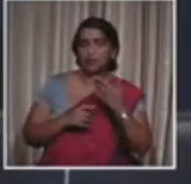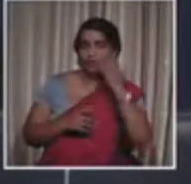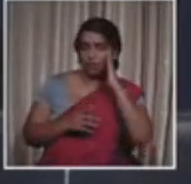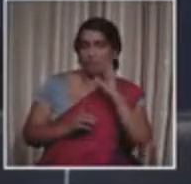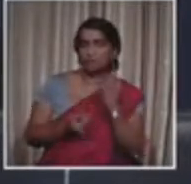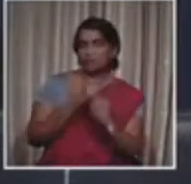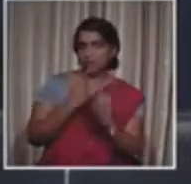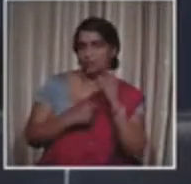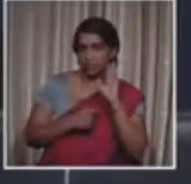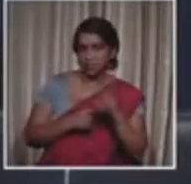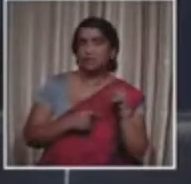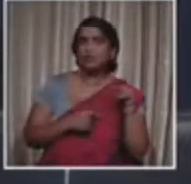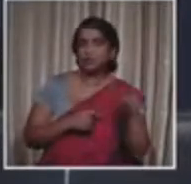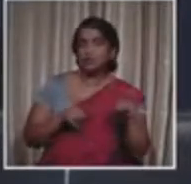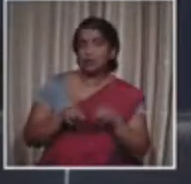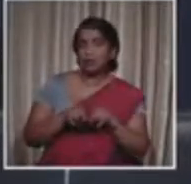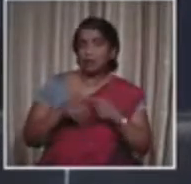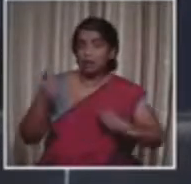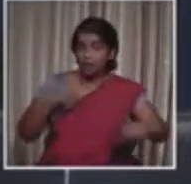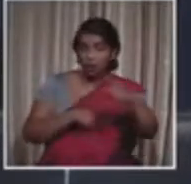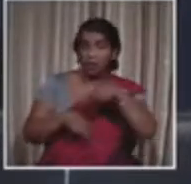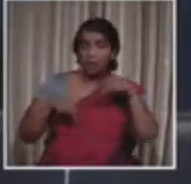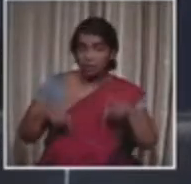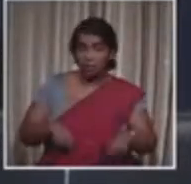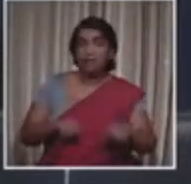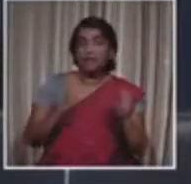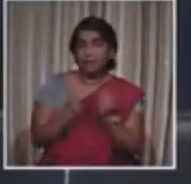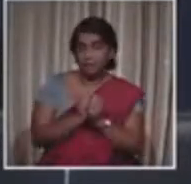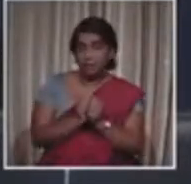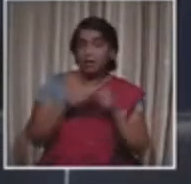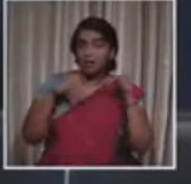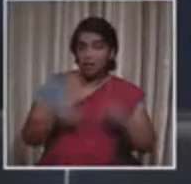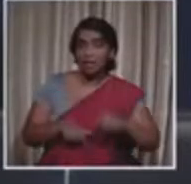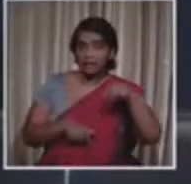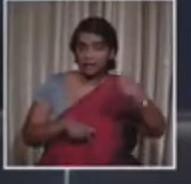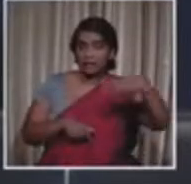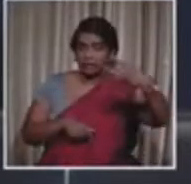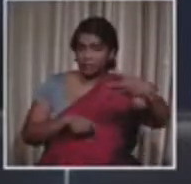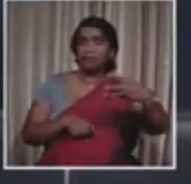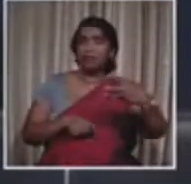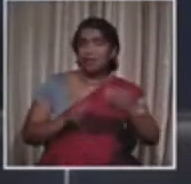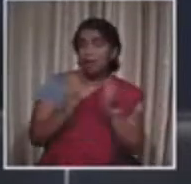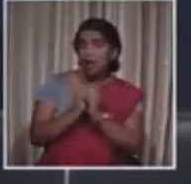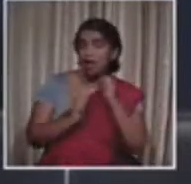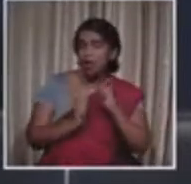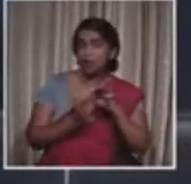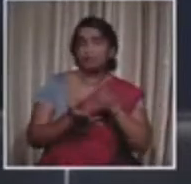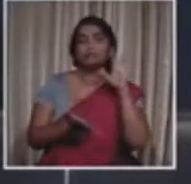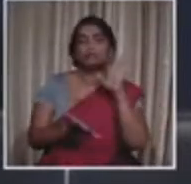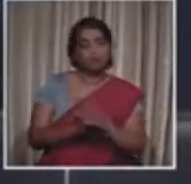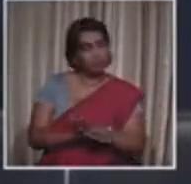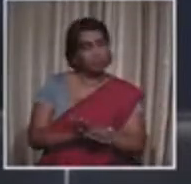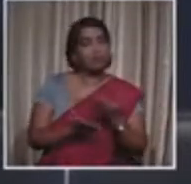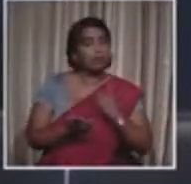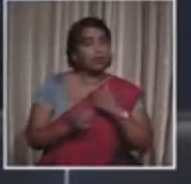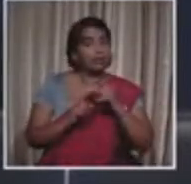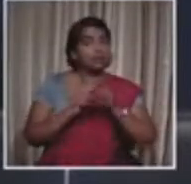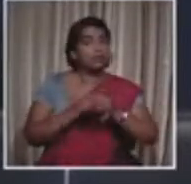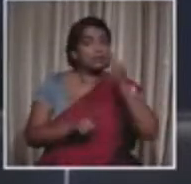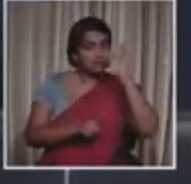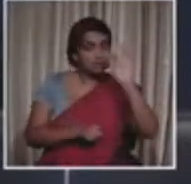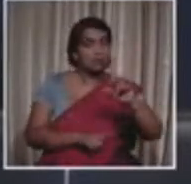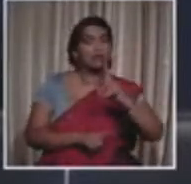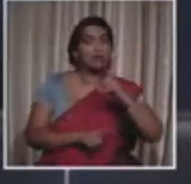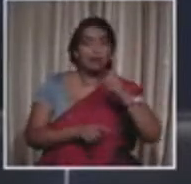පරීක්ෂණයක් උමනායි කියලා. ඒත් අපි ඔක්කොම මෙතන වාඩි වෙලා අද හෙට අනිද්දා මොකක්hari තීරණයක් අරගෙන අපි එක